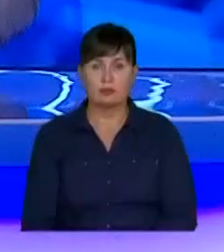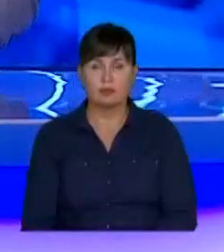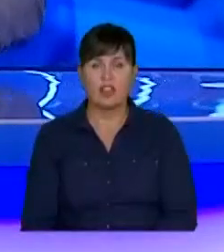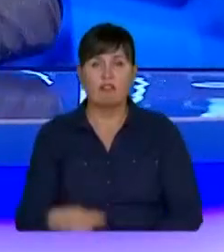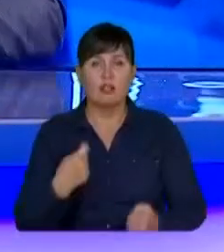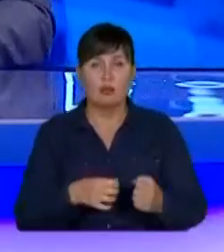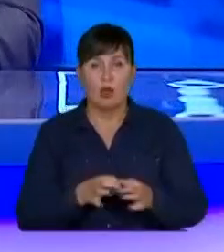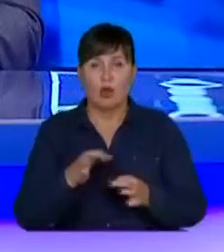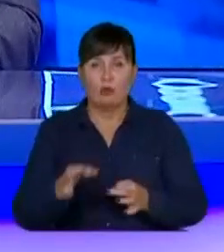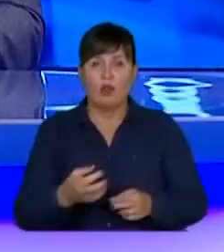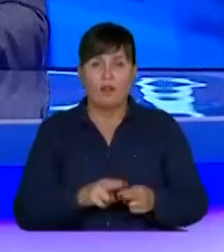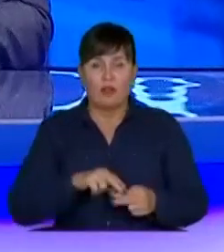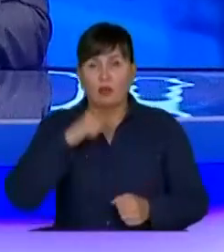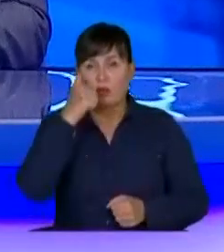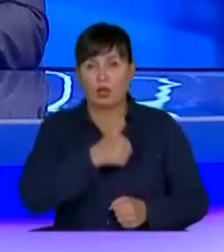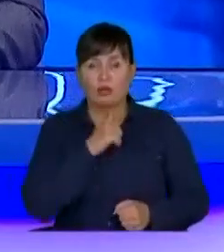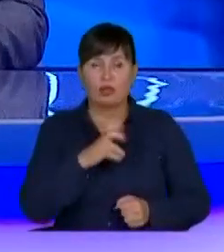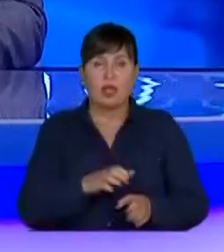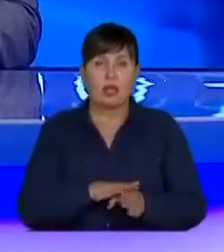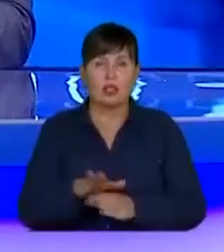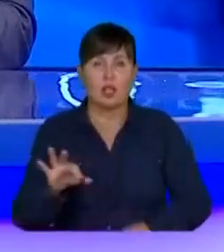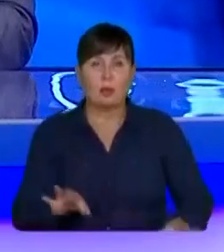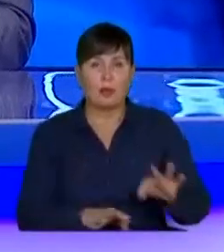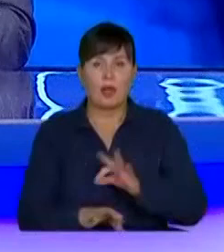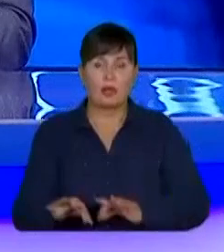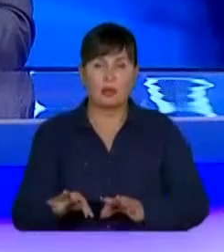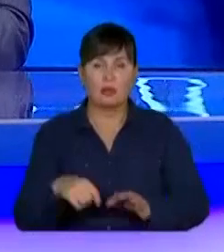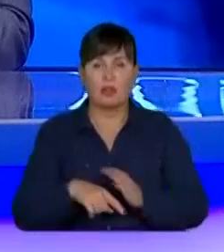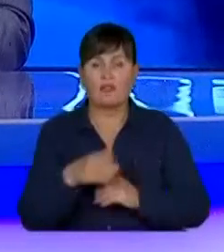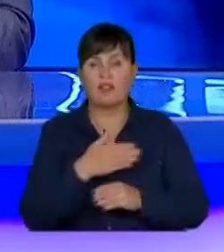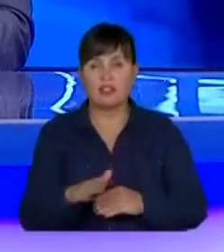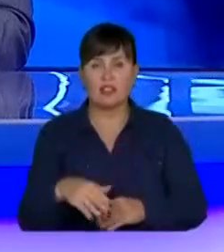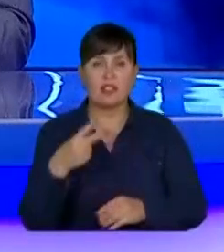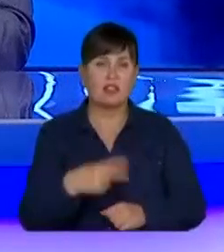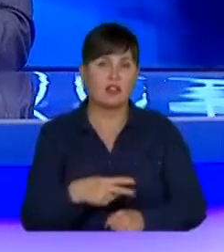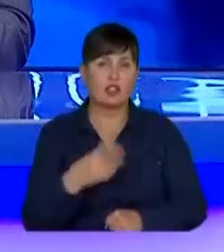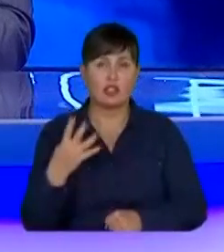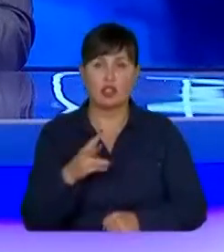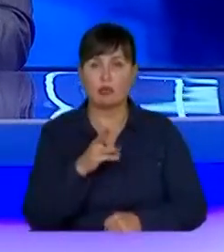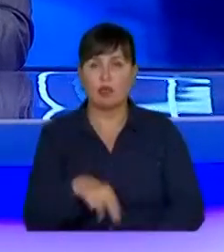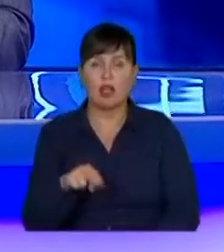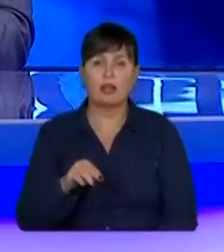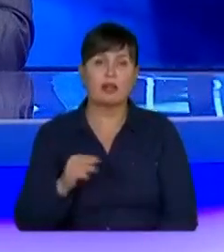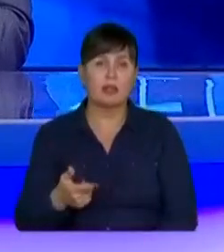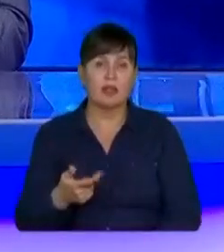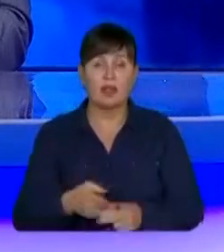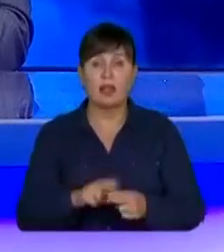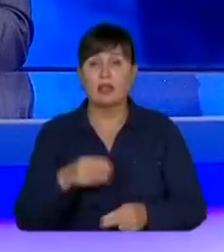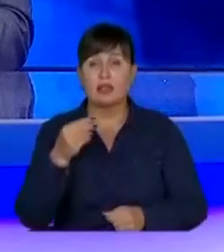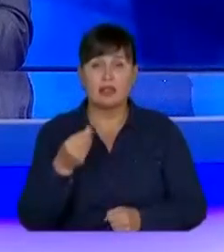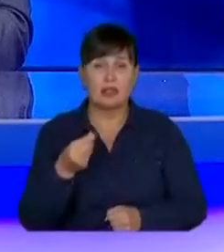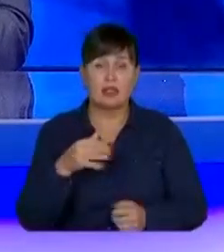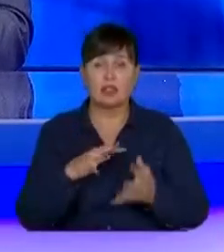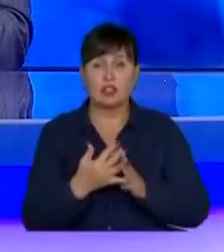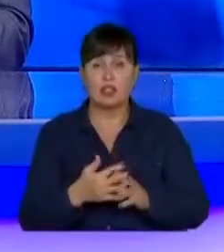В Жамбылской области в этом году на реализацию проекта «Аула Маната» выделили 24 миллиарда тенге. На эти средства